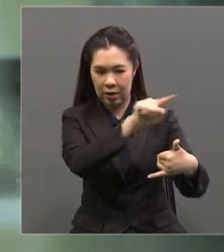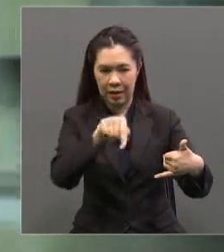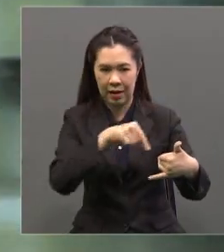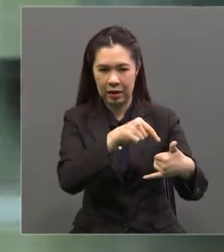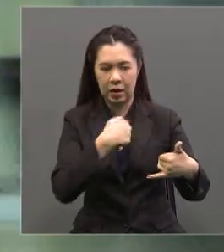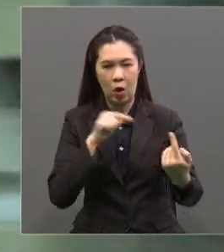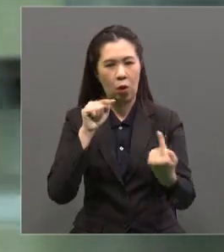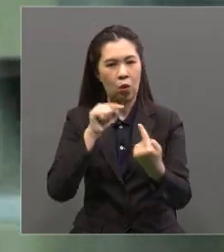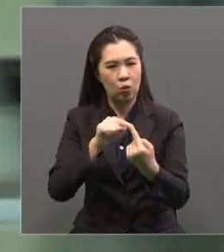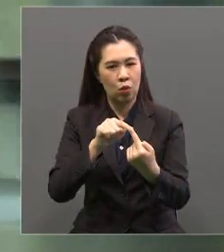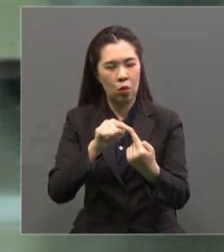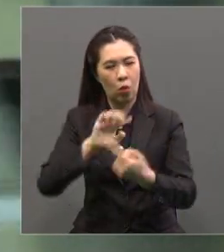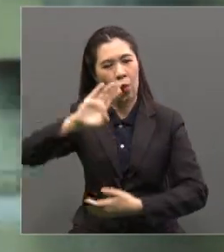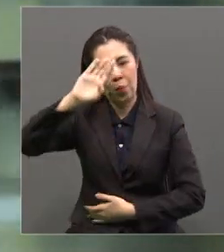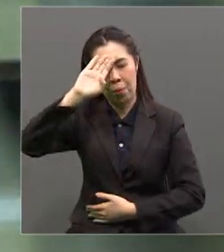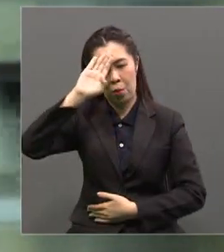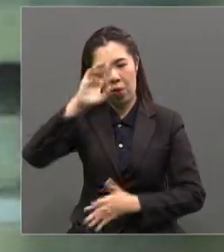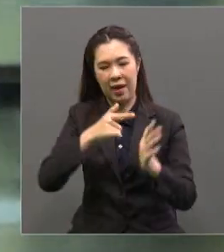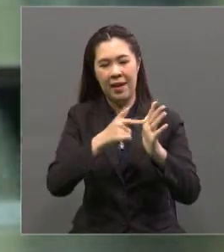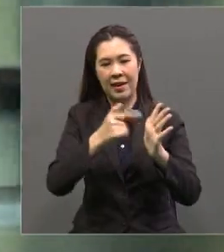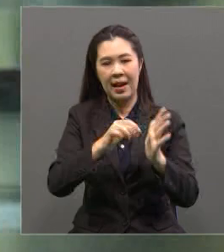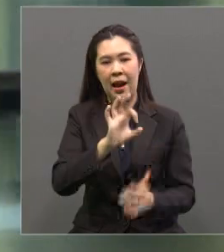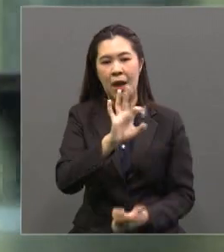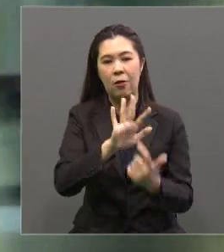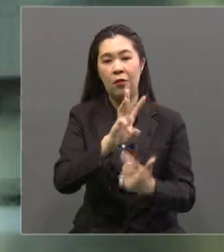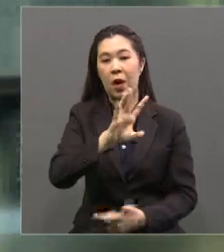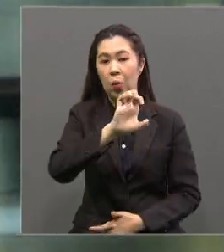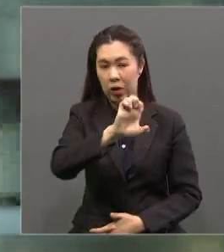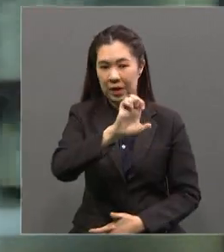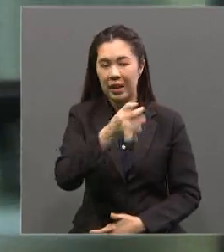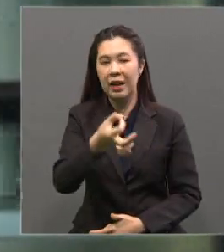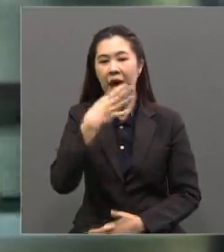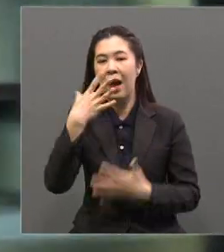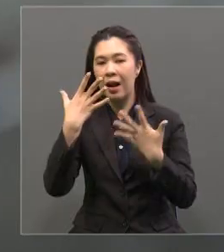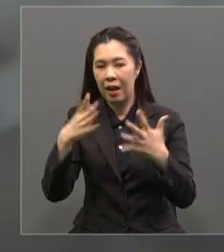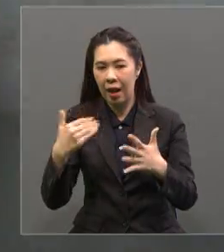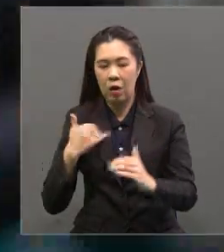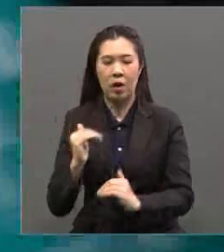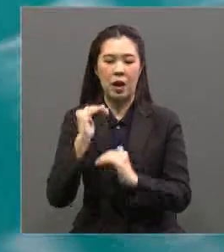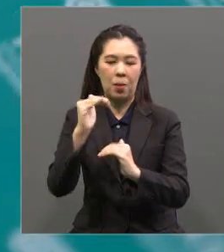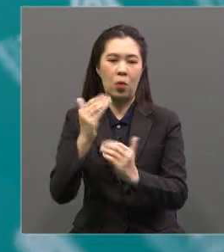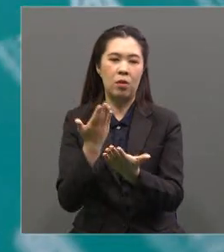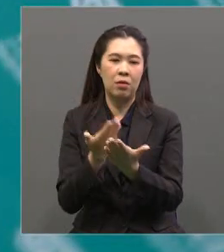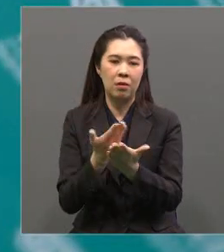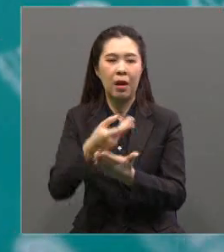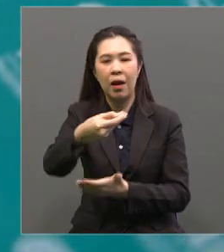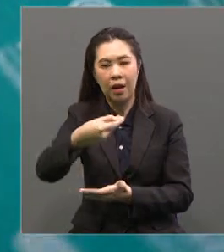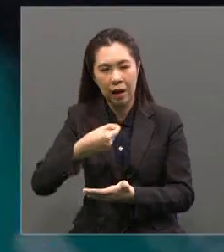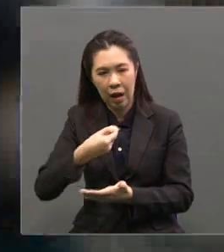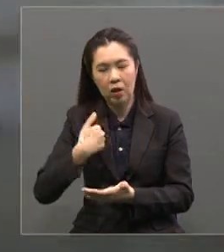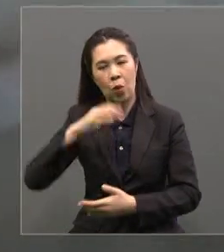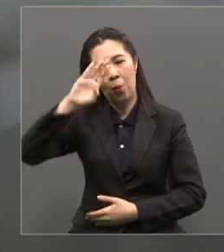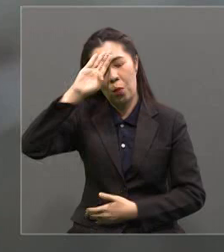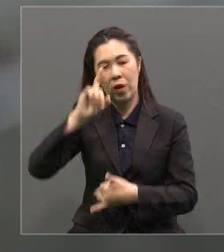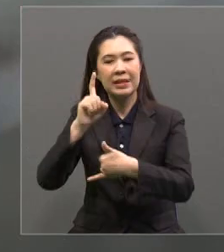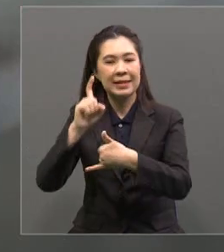เท็จจริงเกี่ยวกับผลข้างเคียงของผู้ป่วยที่ได้รับยาฝาวิตี้ราวีและกำหนดมาตรการชดเชยดูแลค่าเสียหายที่เกิดขึ้นจากการ